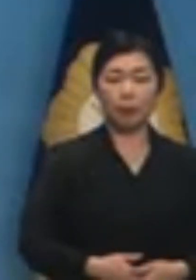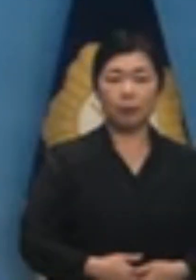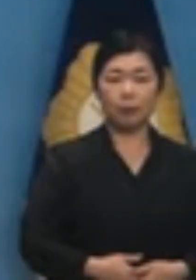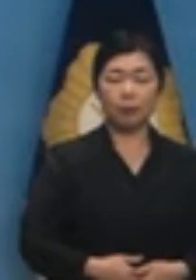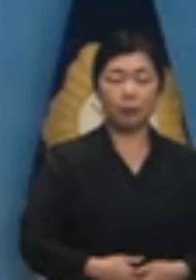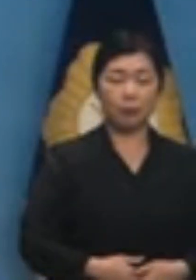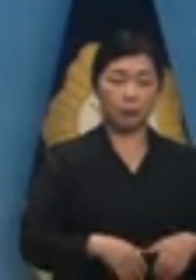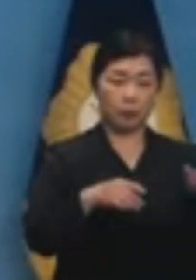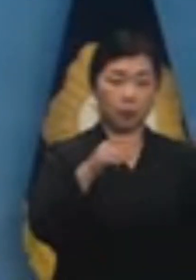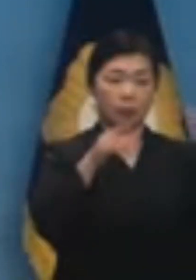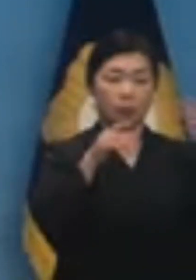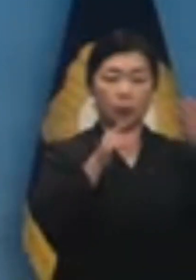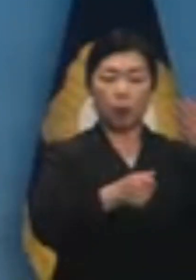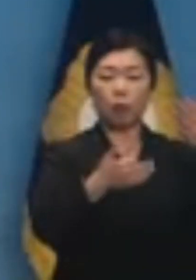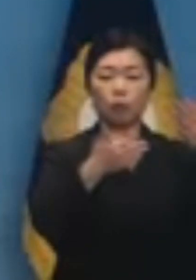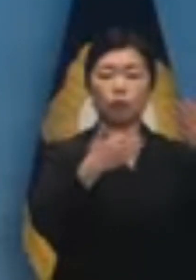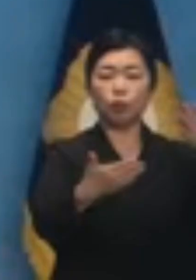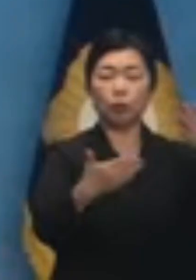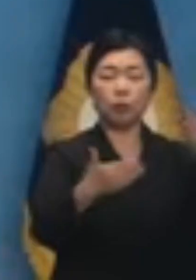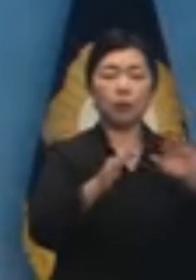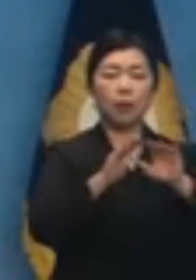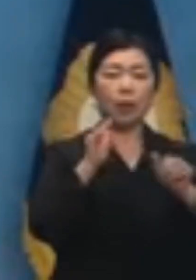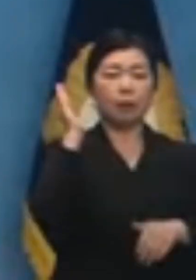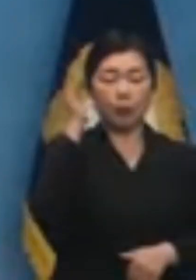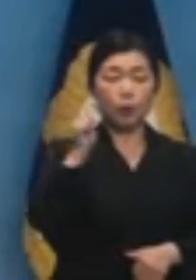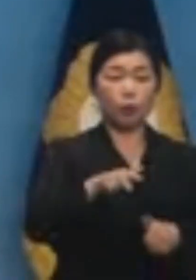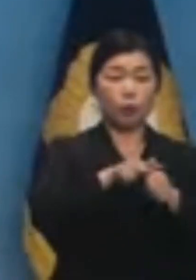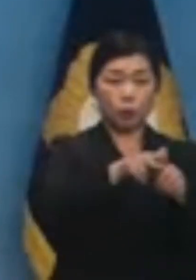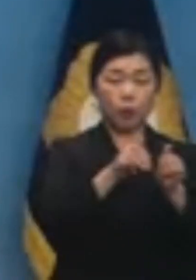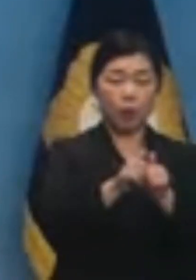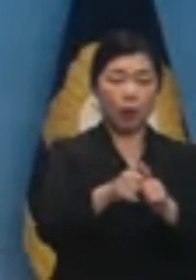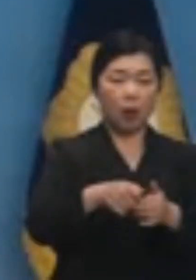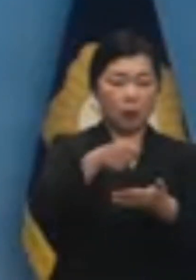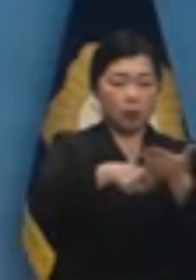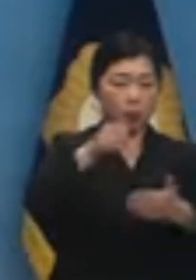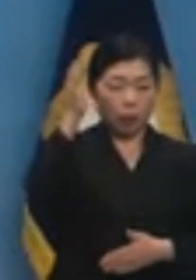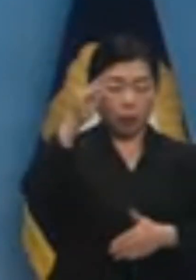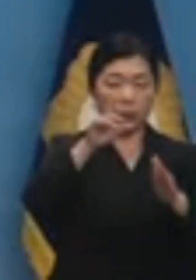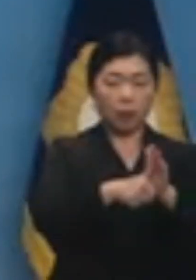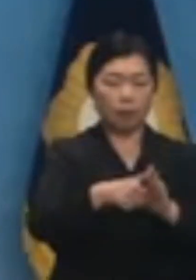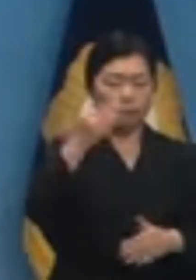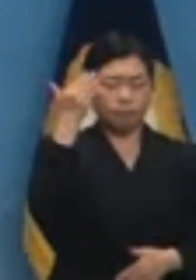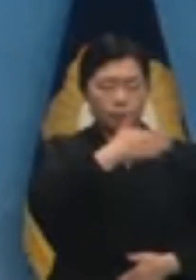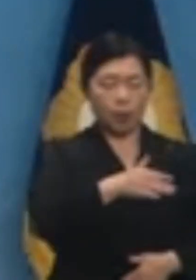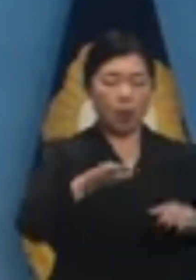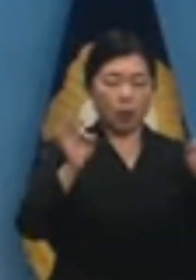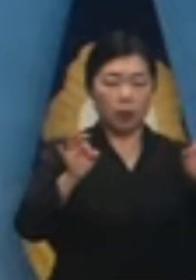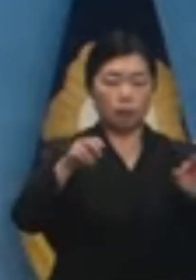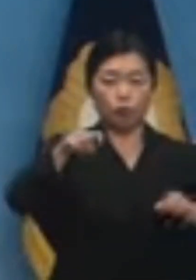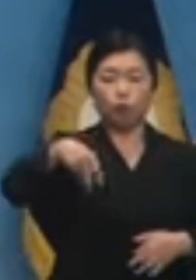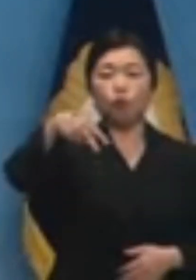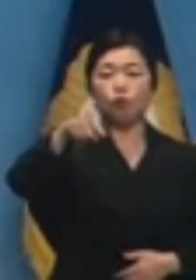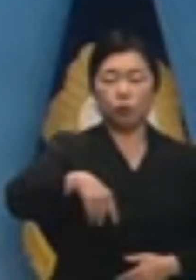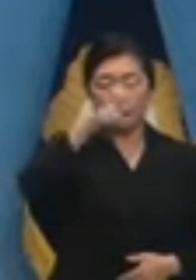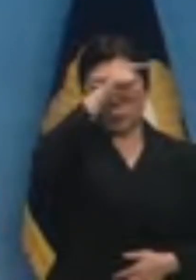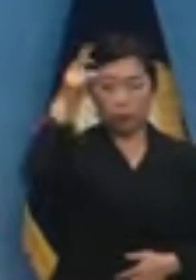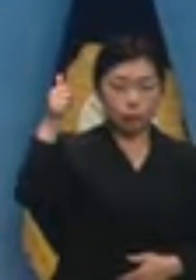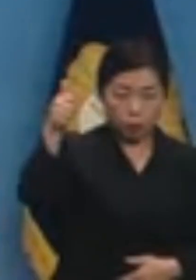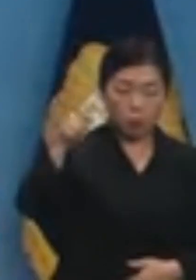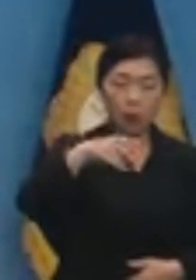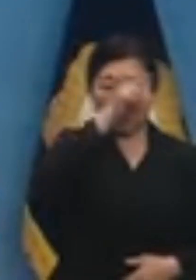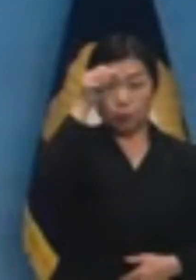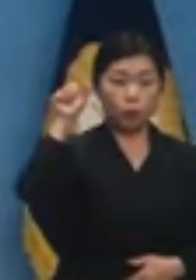4월 9일 대선 후보 출마 기자회견에서도 깨끗한 손 김문수라고 본인을 표현하였고